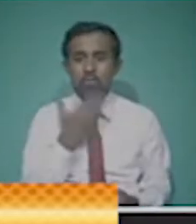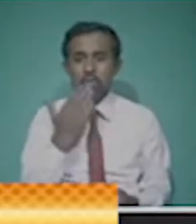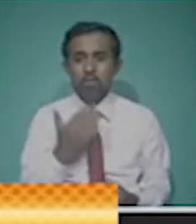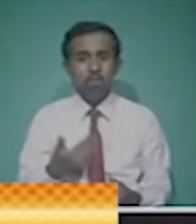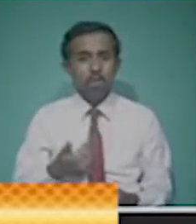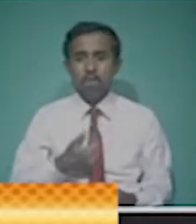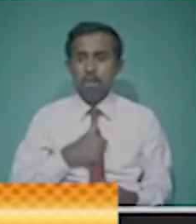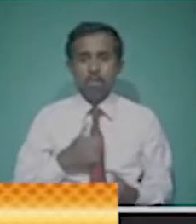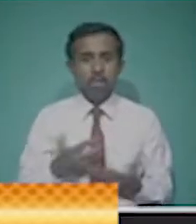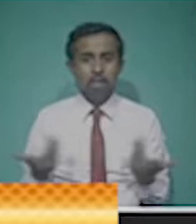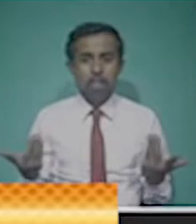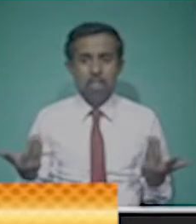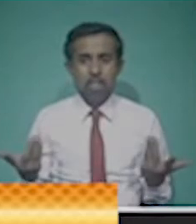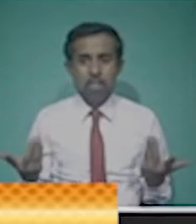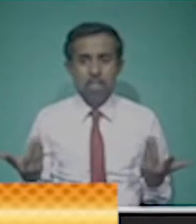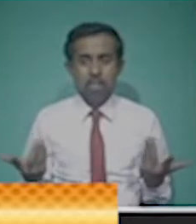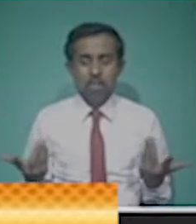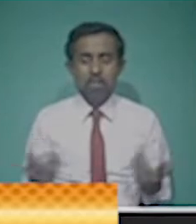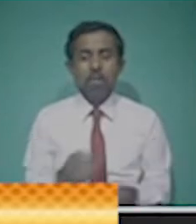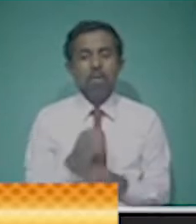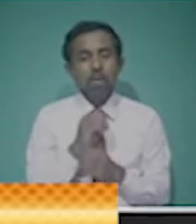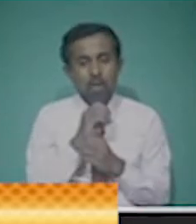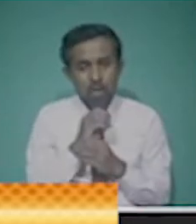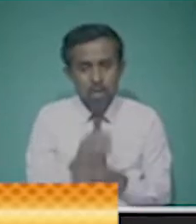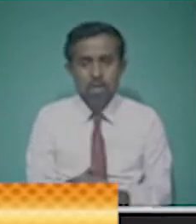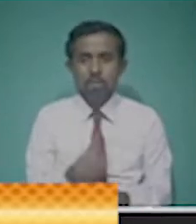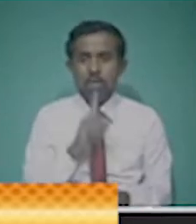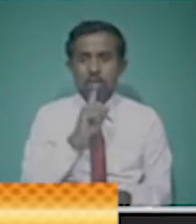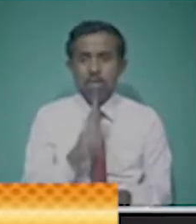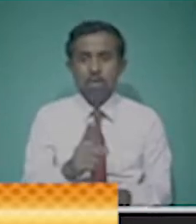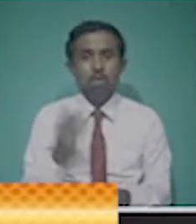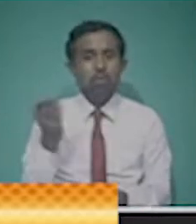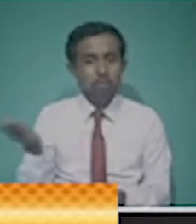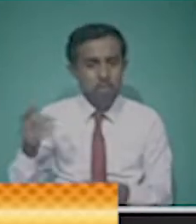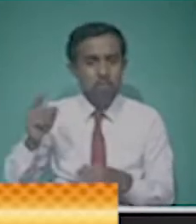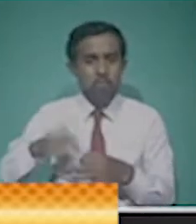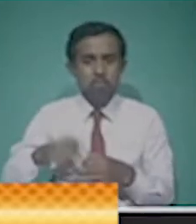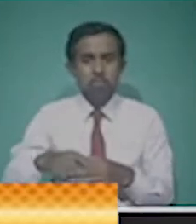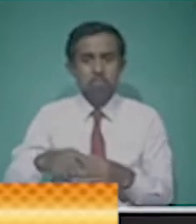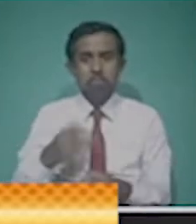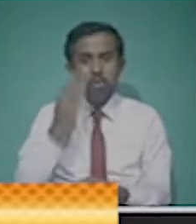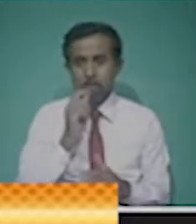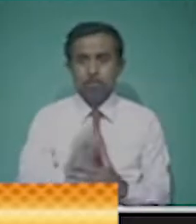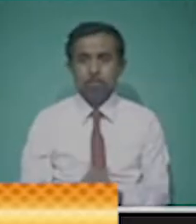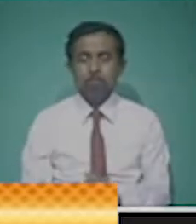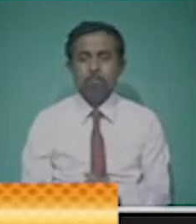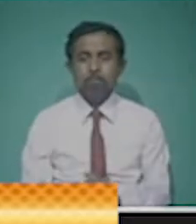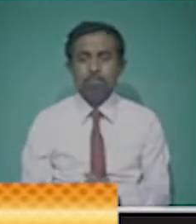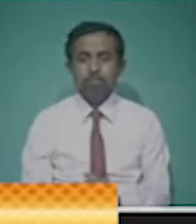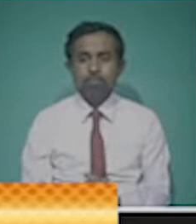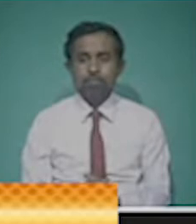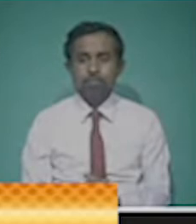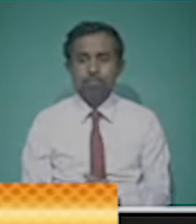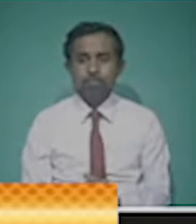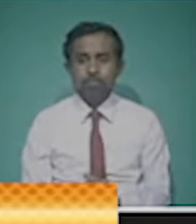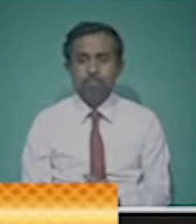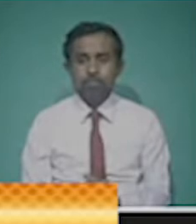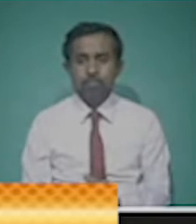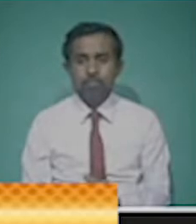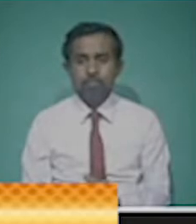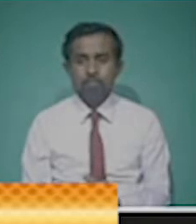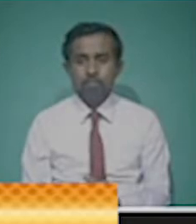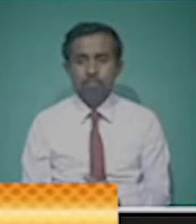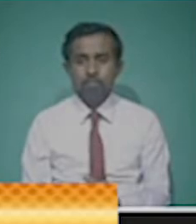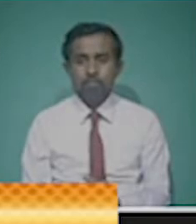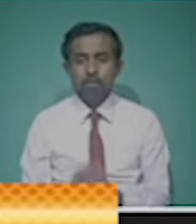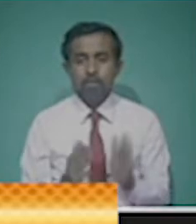kami tidak. Insaan. Indah Yosan ini bani bani ini. Nada mantra urip per udah Kumar Karth kerai mohon baitar. Garo manusianisian awal kelal. Kondu